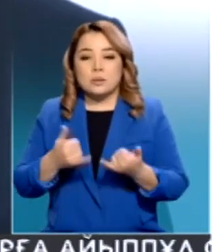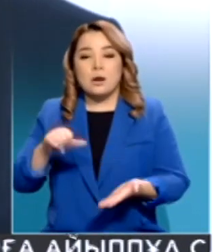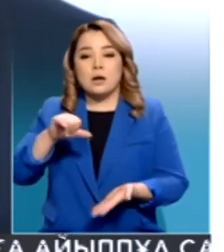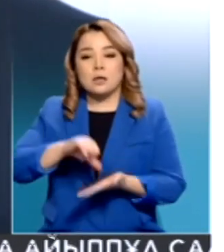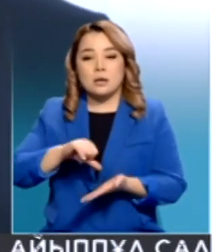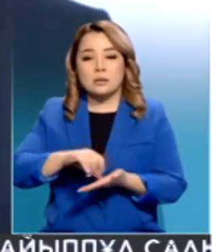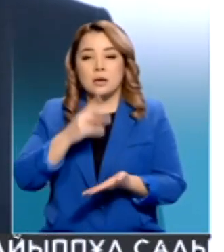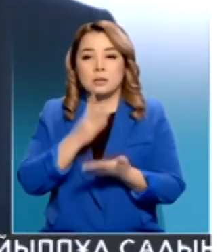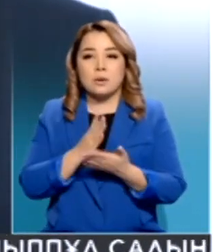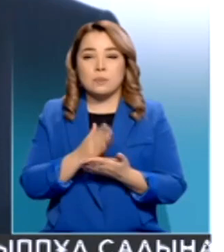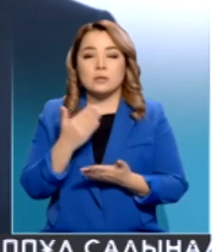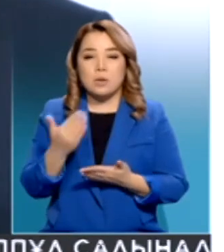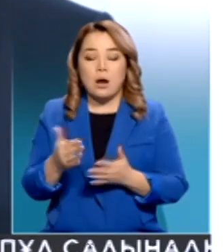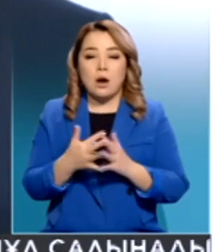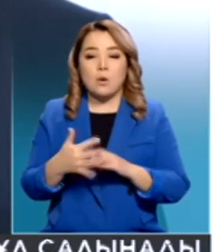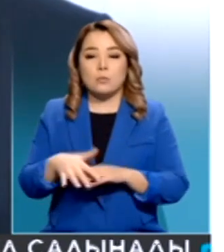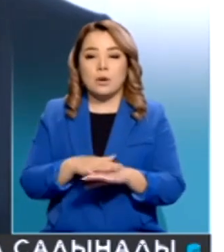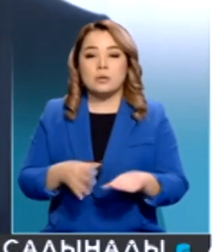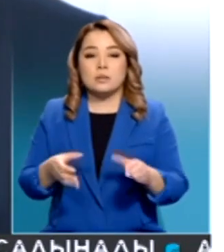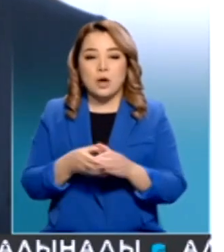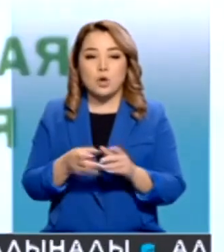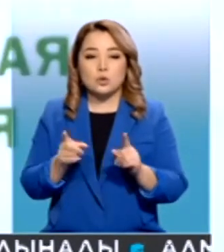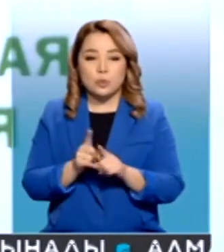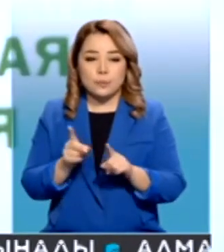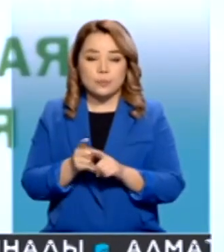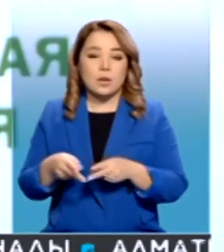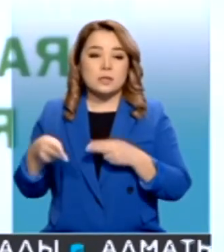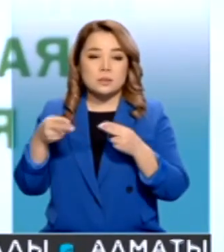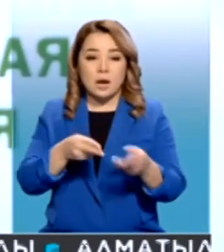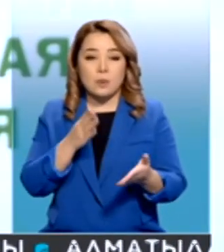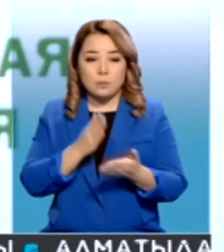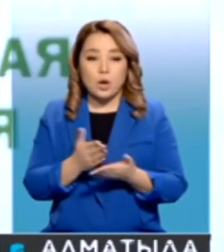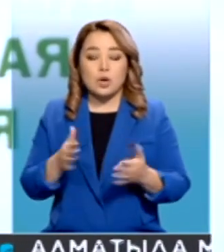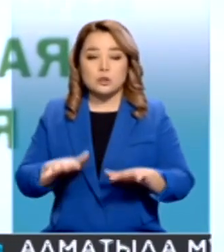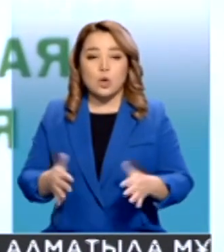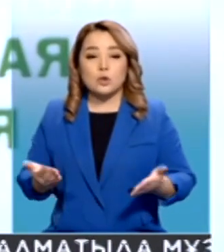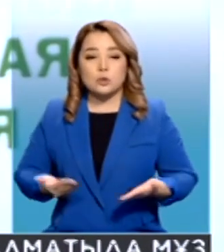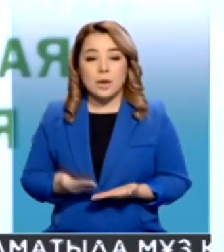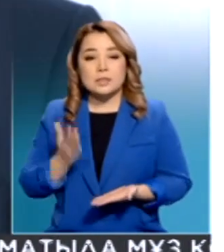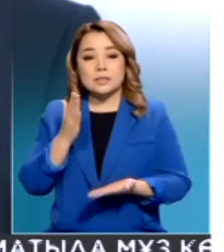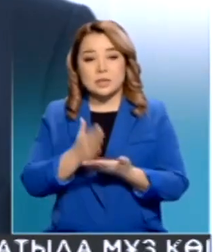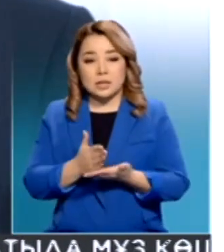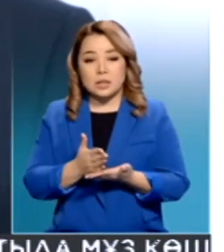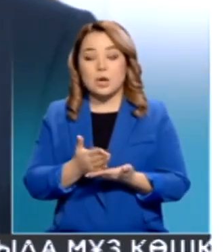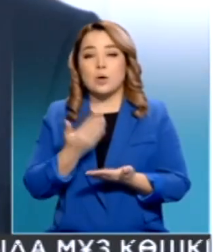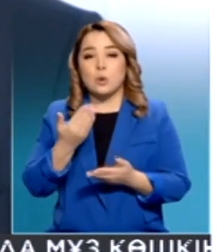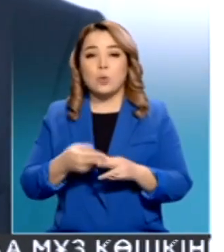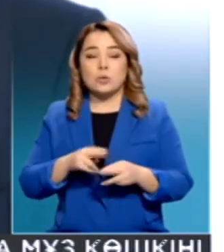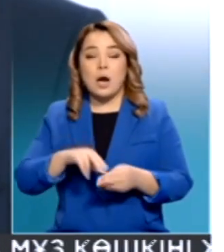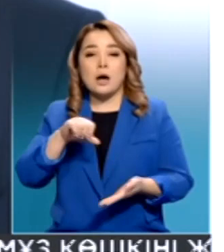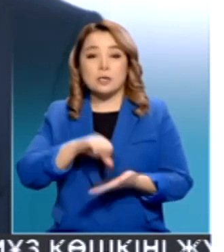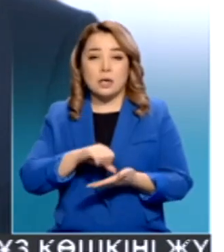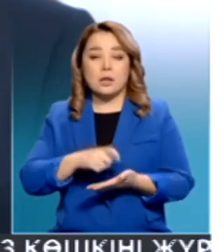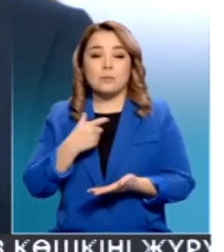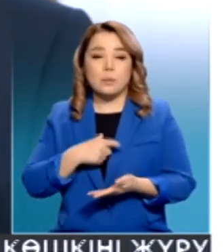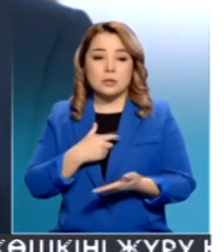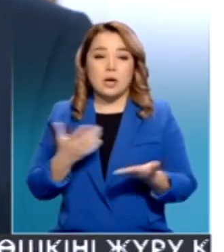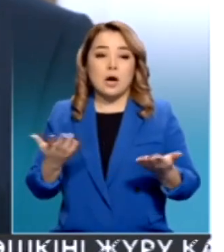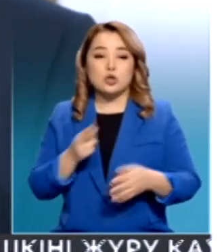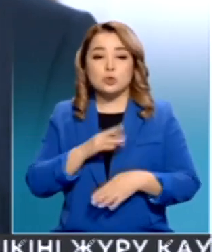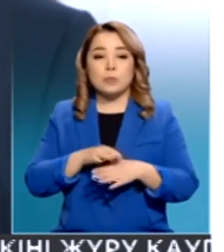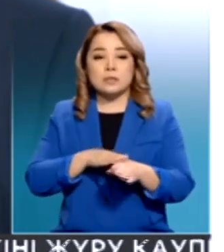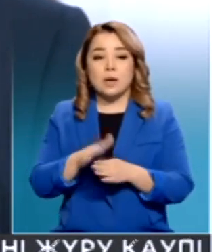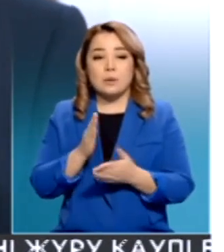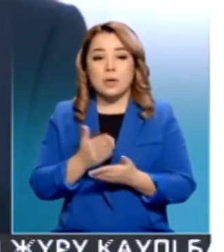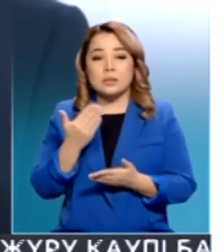әкім болып отырса, ол ауылдарға міндетті түрде бардық. Сол жерде тұрған халықтардан тікелей сұрады. Осы кандидат, біздің кандидат қалай жұмыс істеп